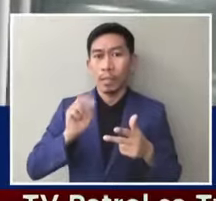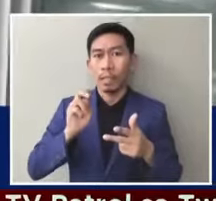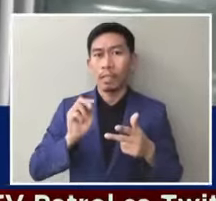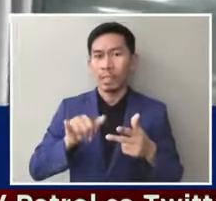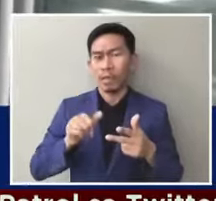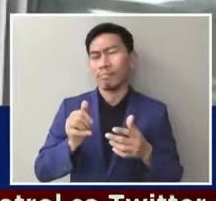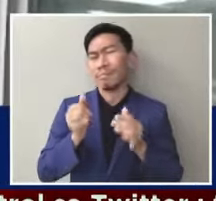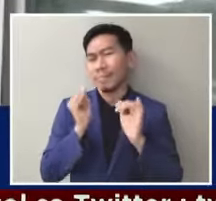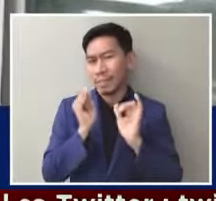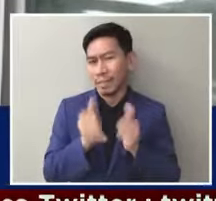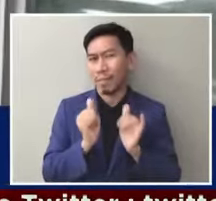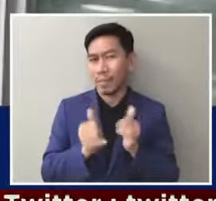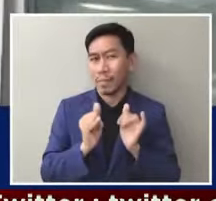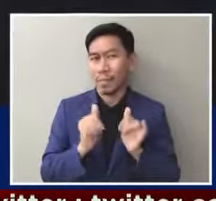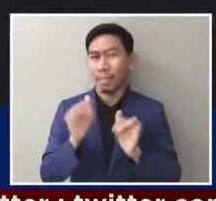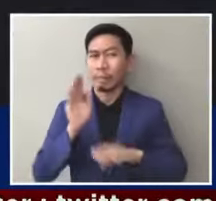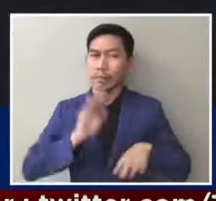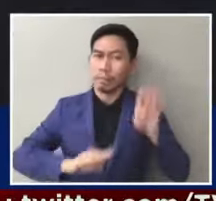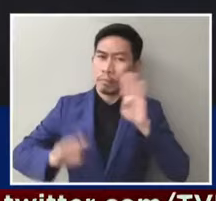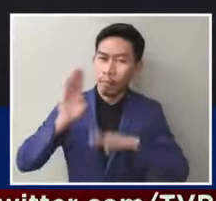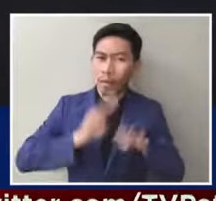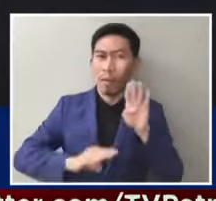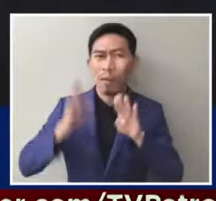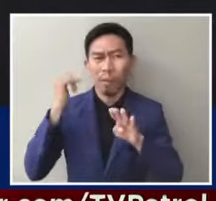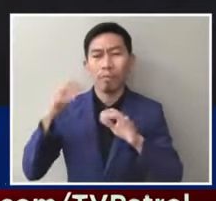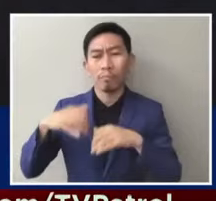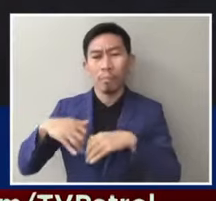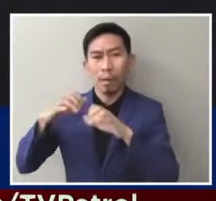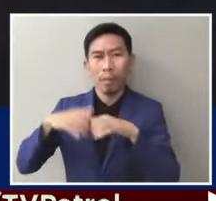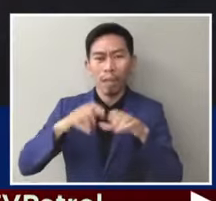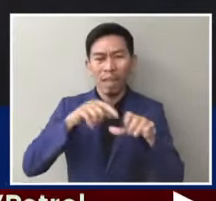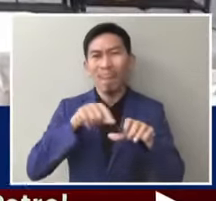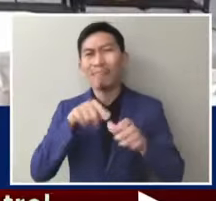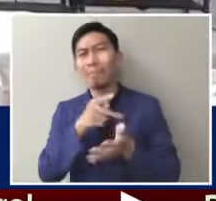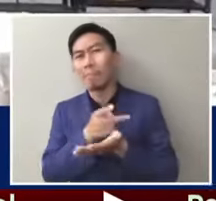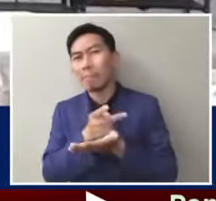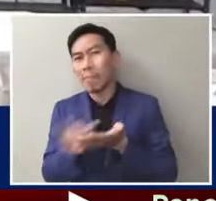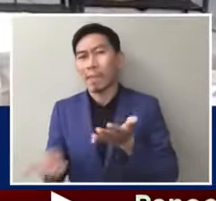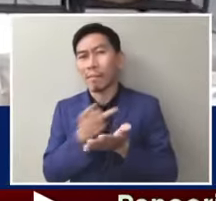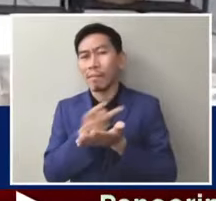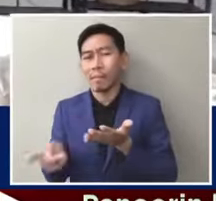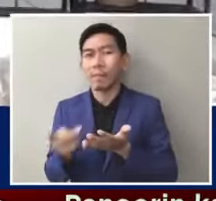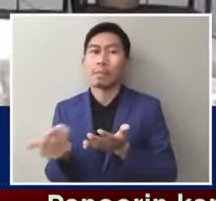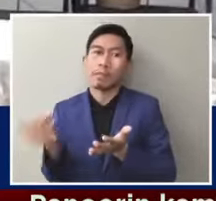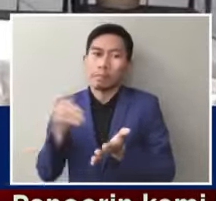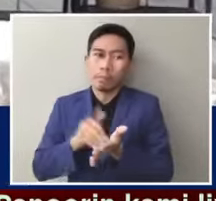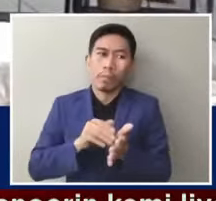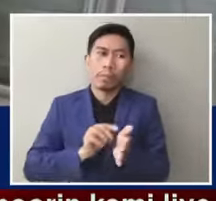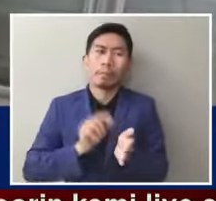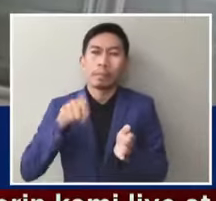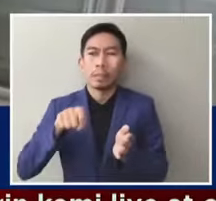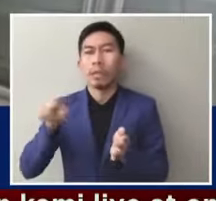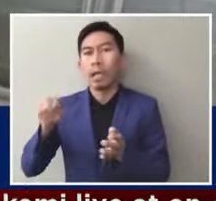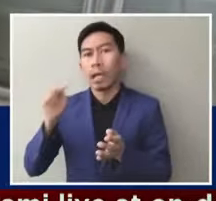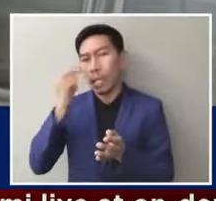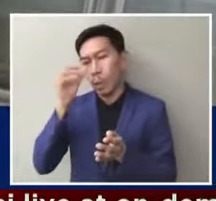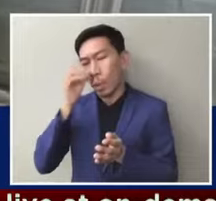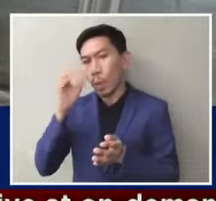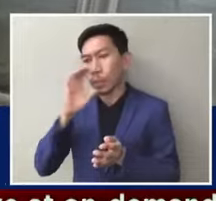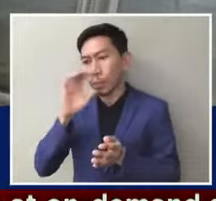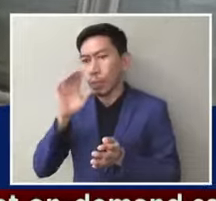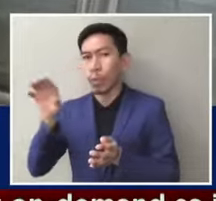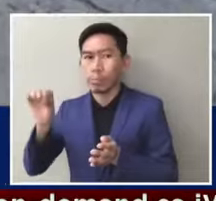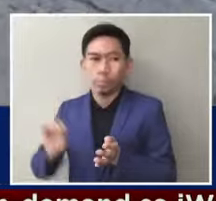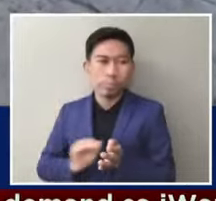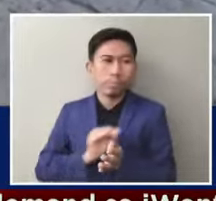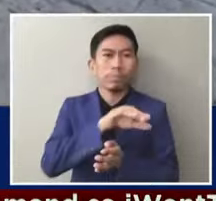supply dahil sa pagpalya ng mga planta. Kaya kailangan itong padalhan ng kuryente mula Negros o Cebu. Alvin